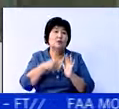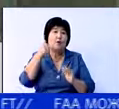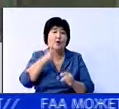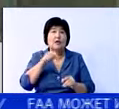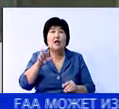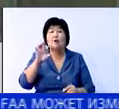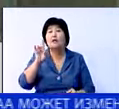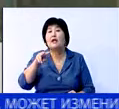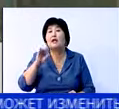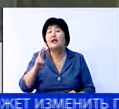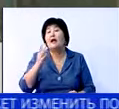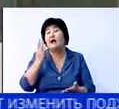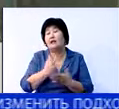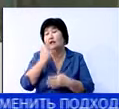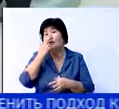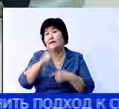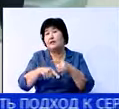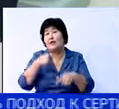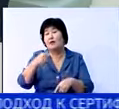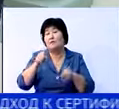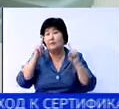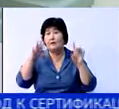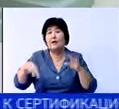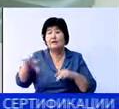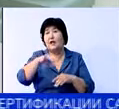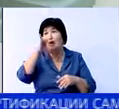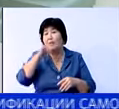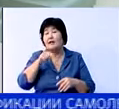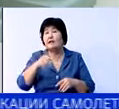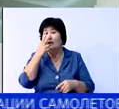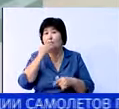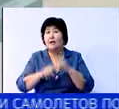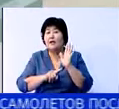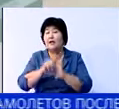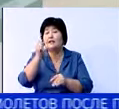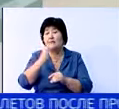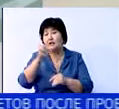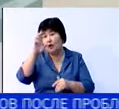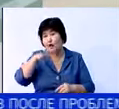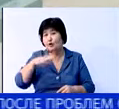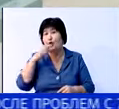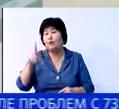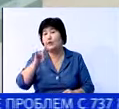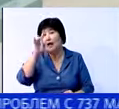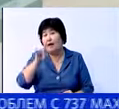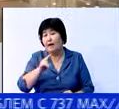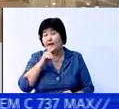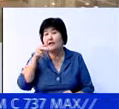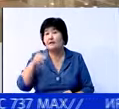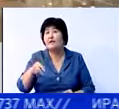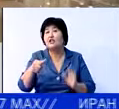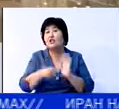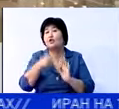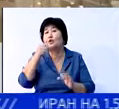в Берлине, а затем стала популярна во всем мире. В Казахстане эту традицию начал Центральный государственный музей Казахстана в 2006